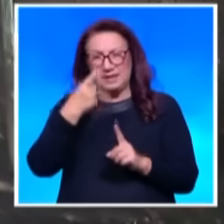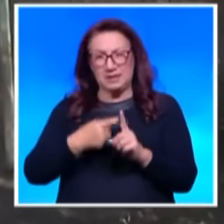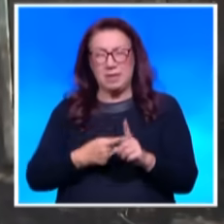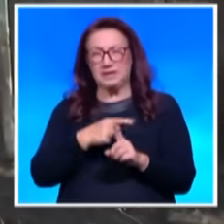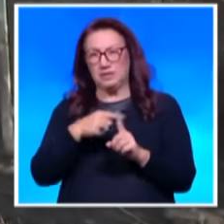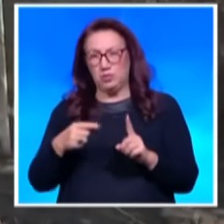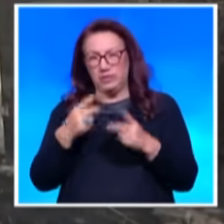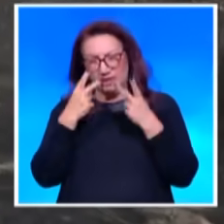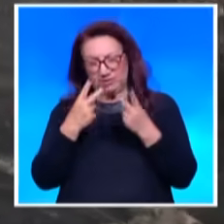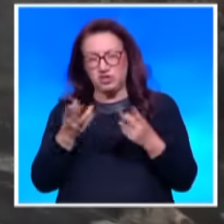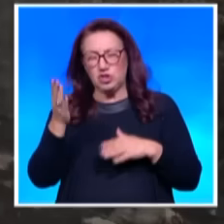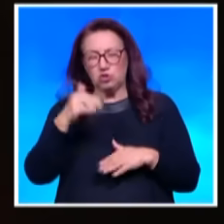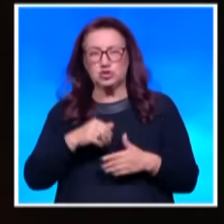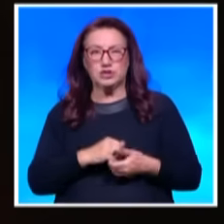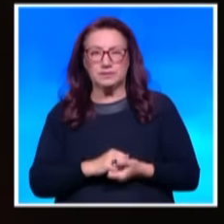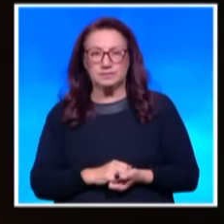още.